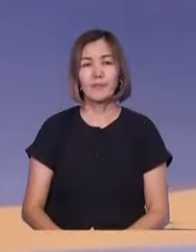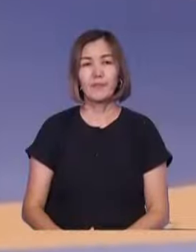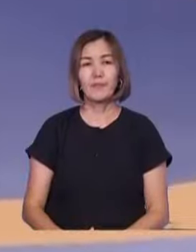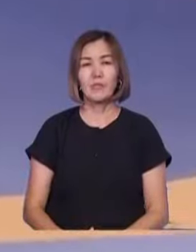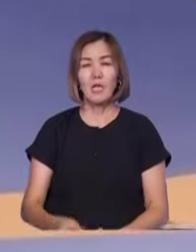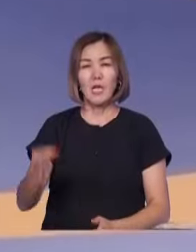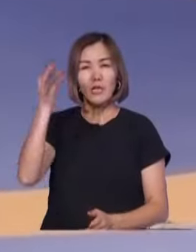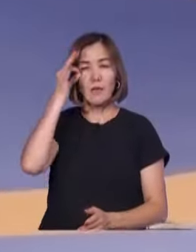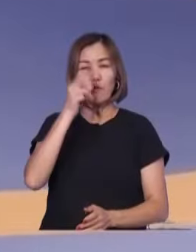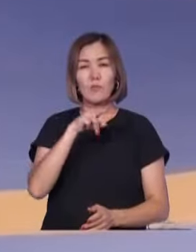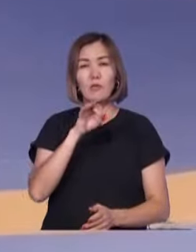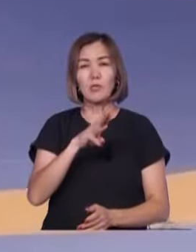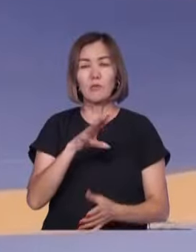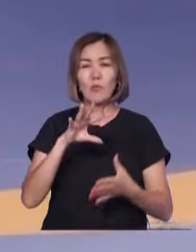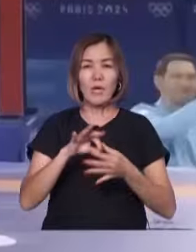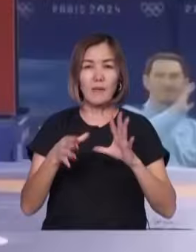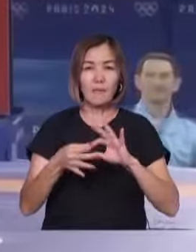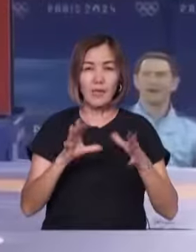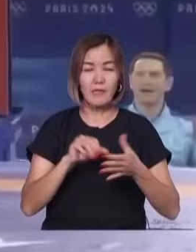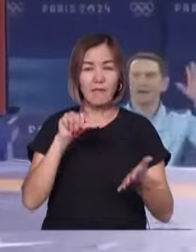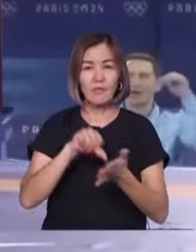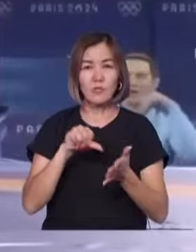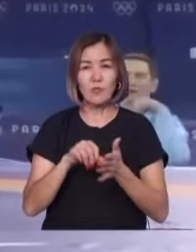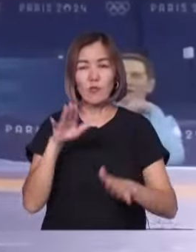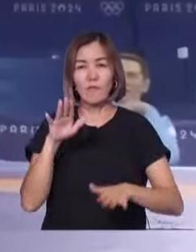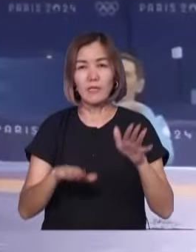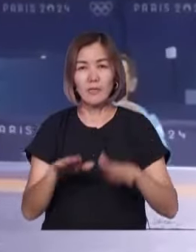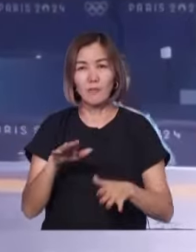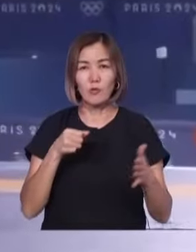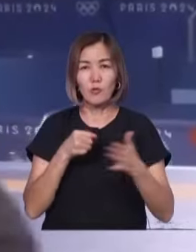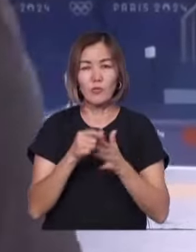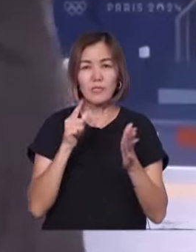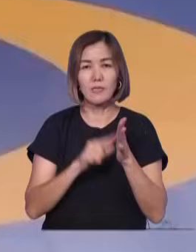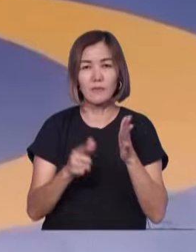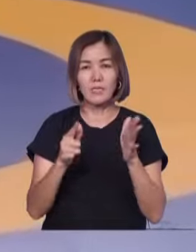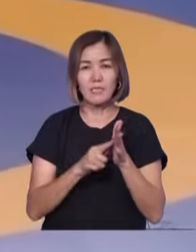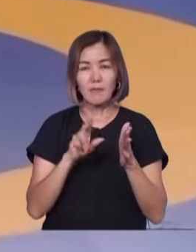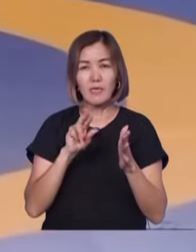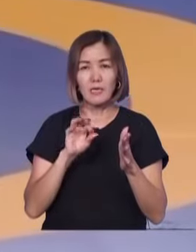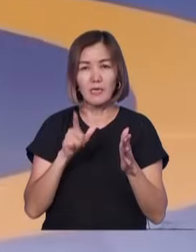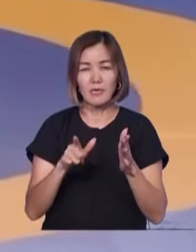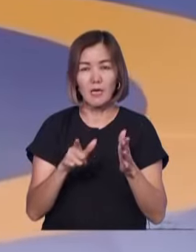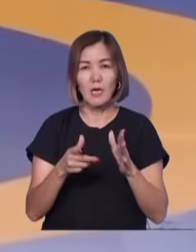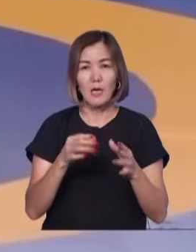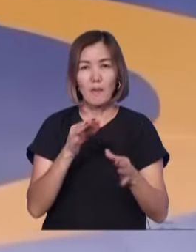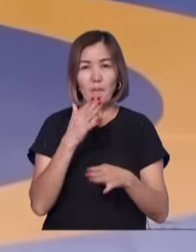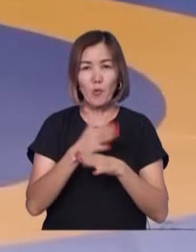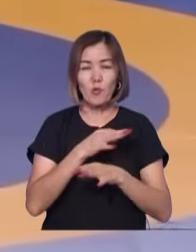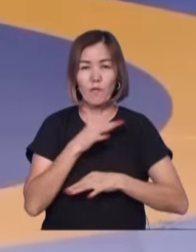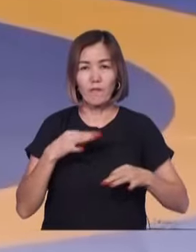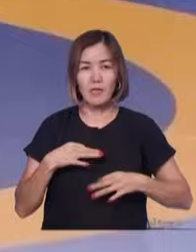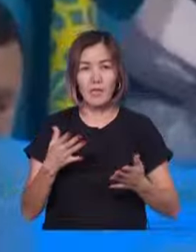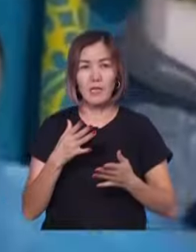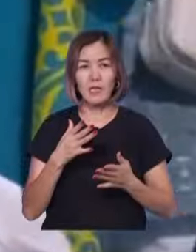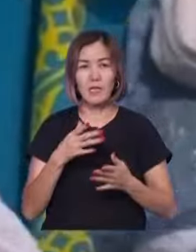напомним что Деми ужа драв на Олимпиаде в Париже выступал в весовой категории до 77 кг и в полуфинале поборол спортсмена